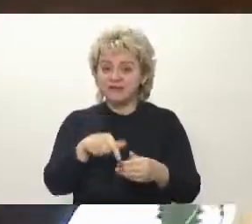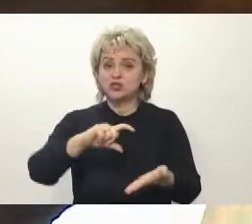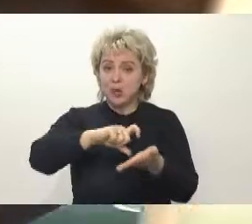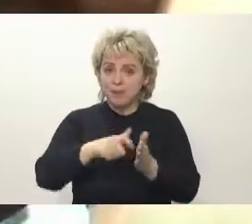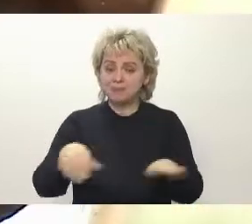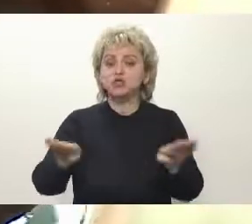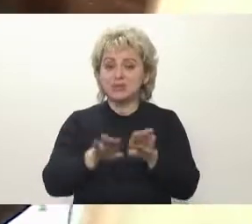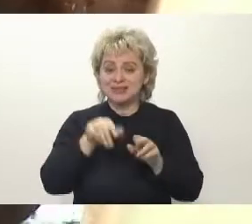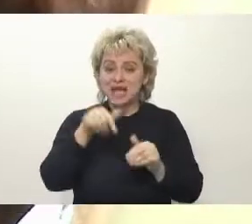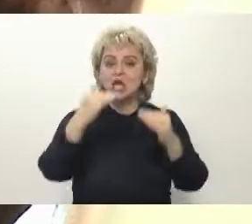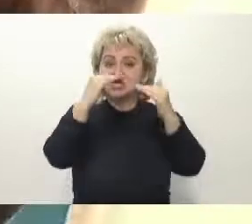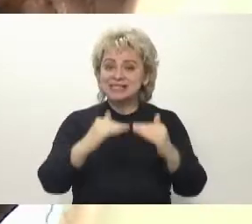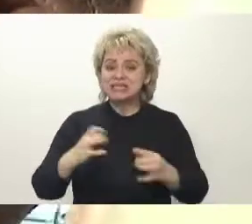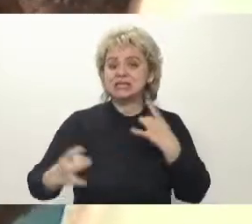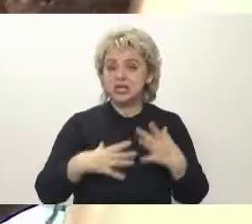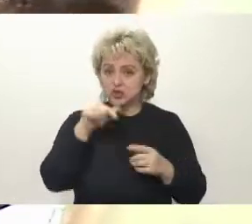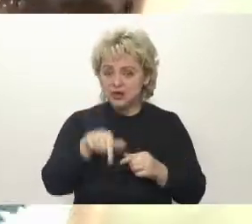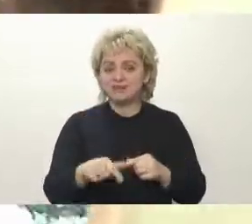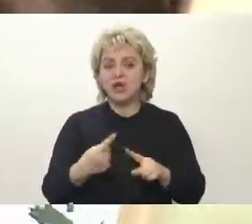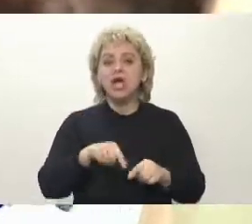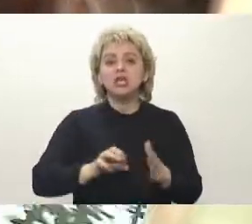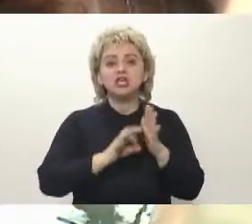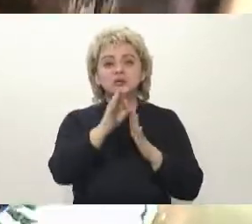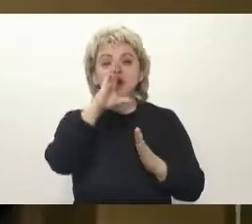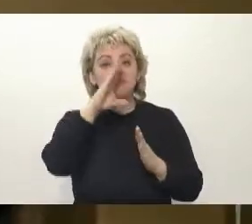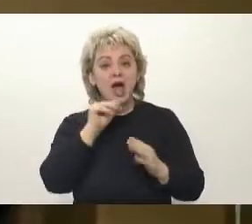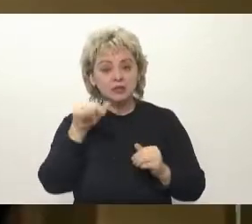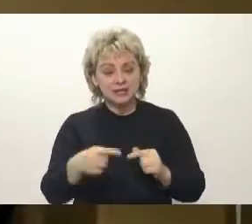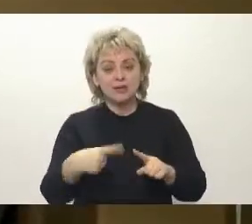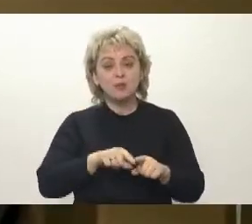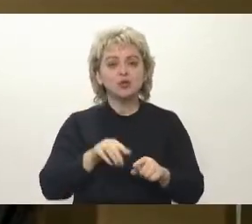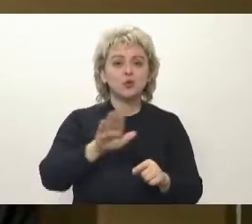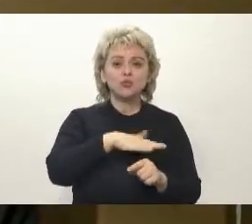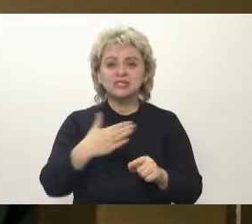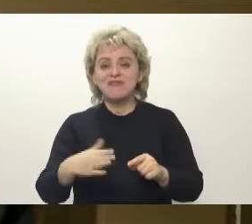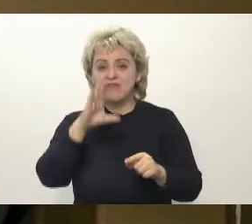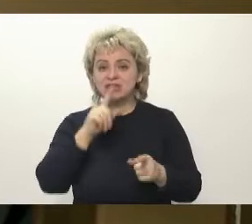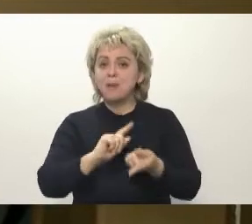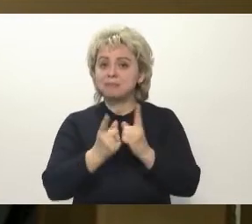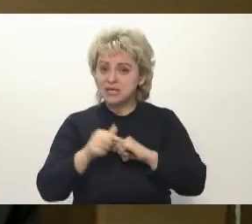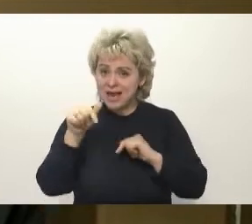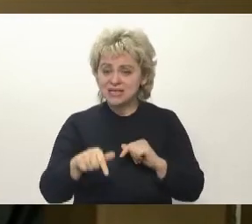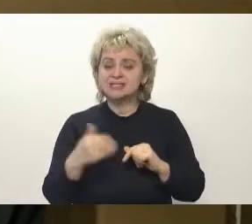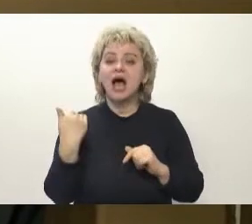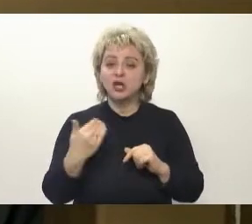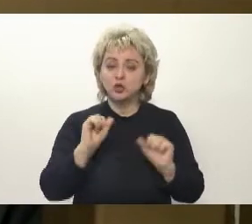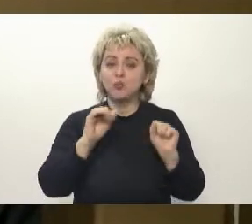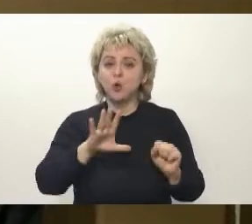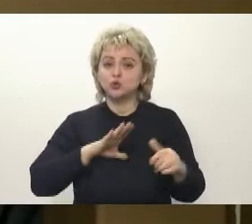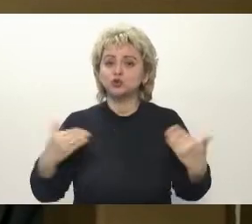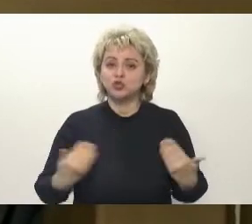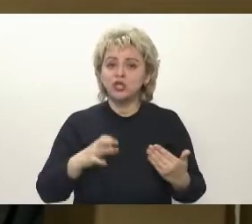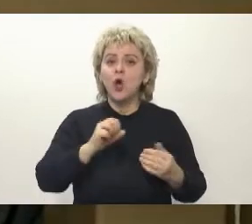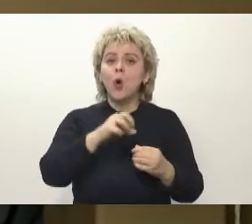обитания. Так и снизили ей стресс. По поводу температуры воды, потому что разброс температуры воды – они могут жить и